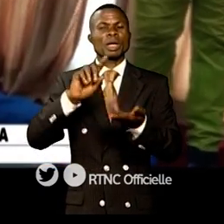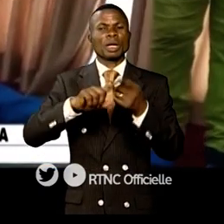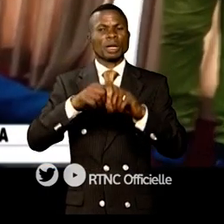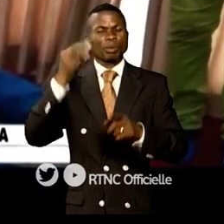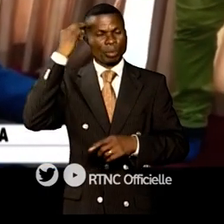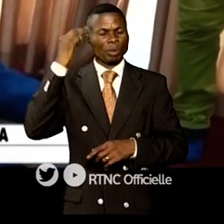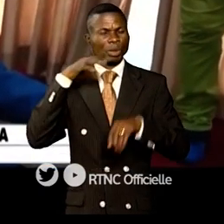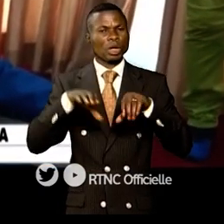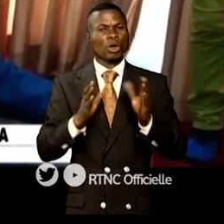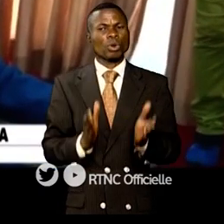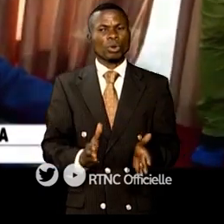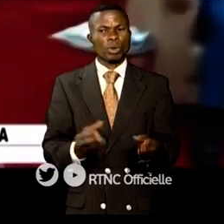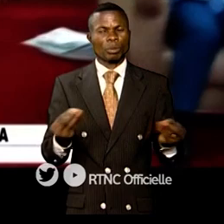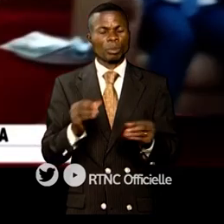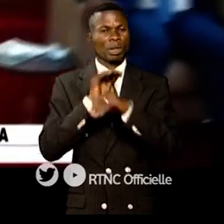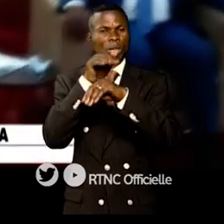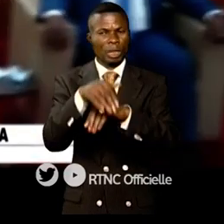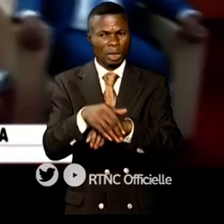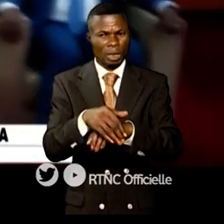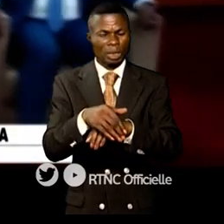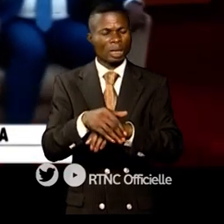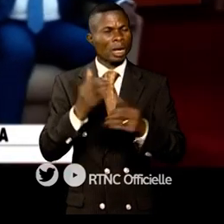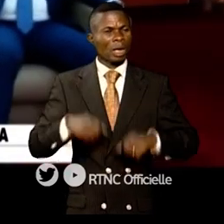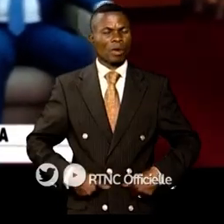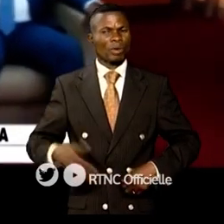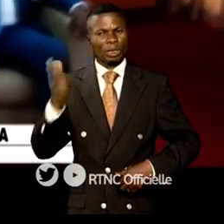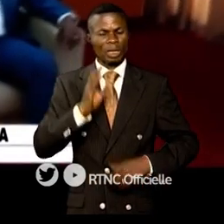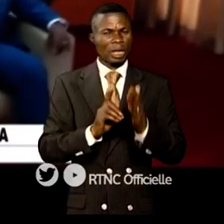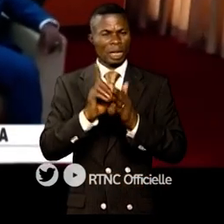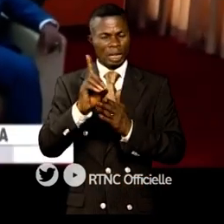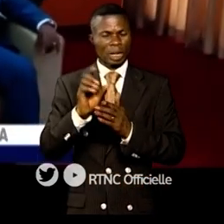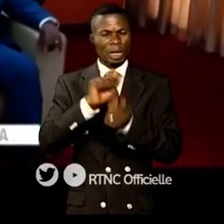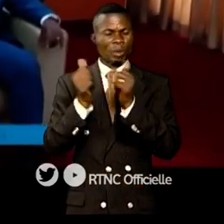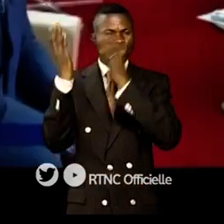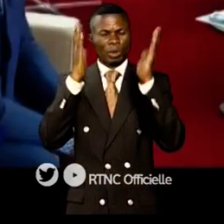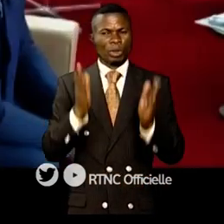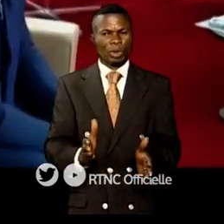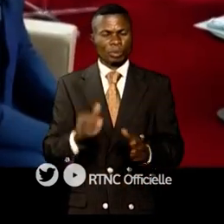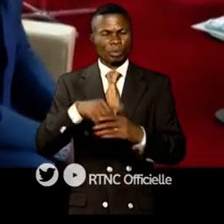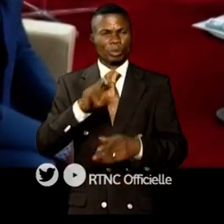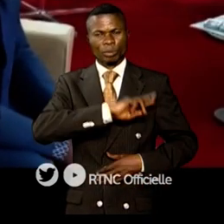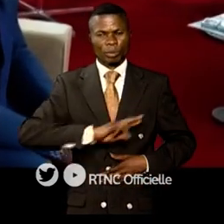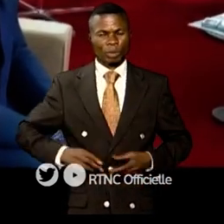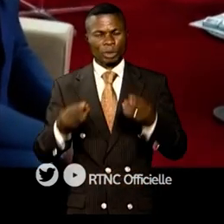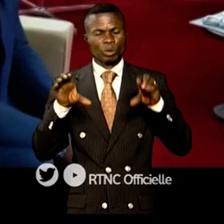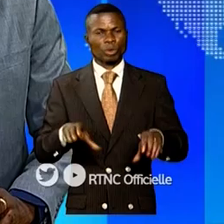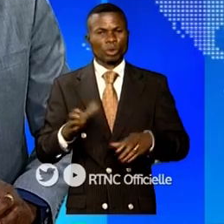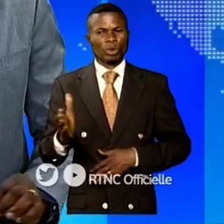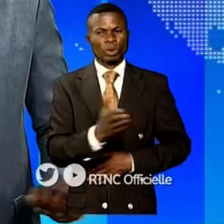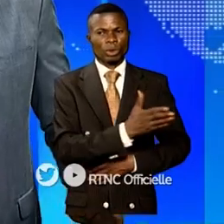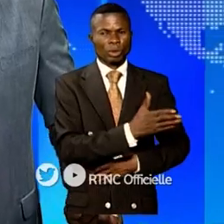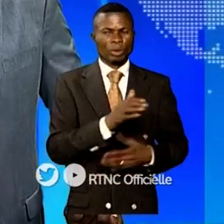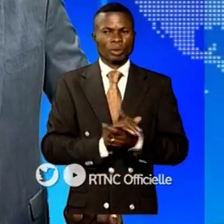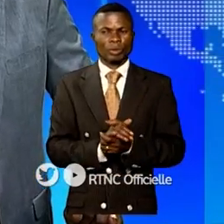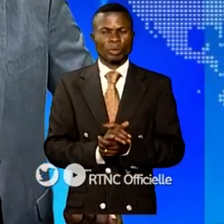Didier Mazenga Mukanzu pour son engagement sans relâche à développer les secteurs des transports en République démocratique du Congo.